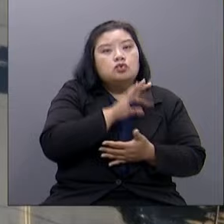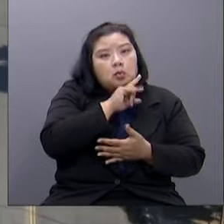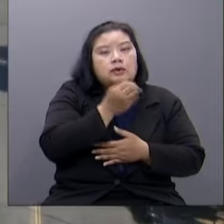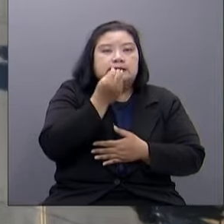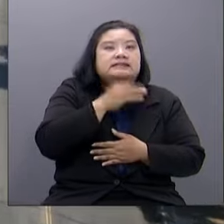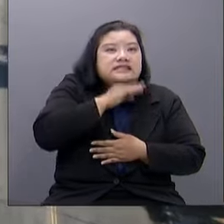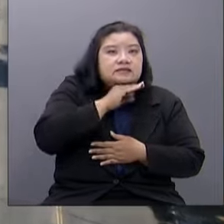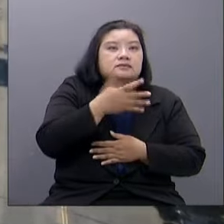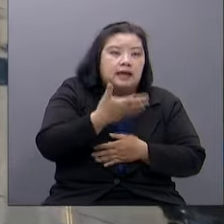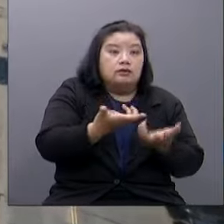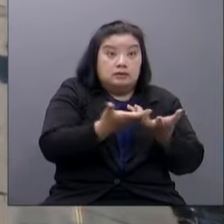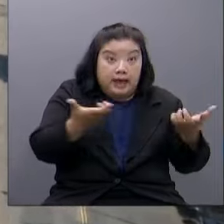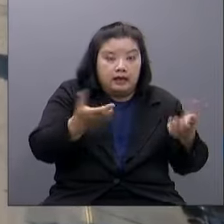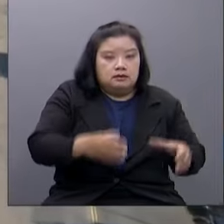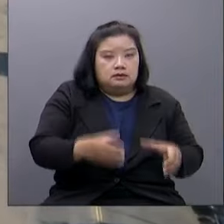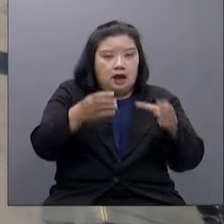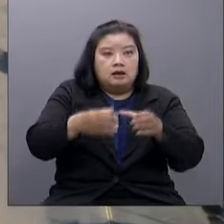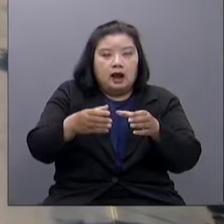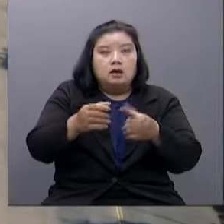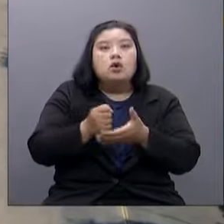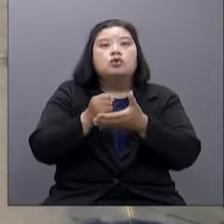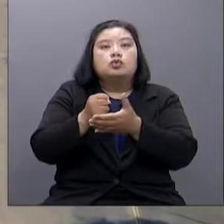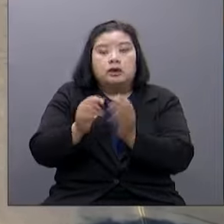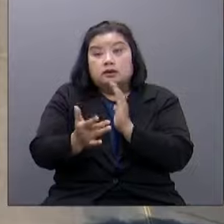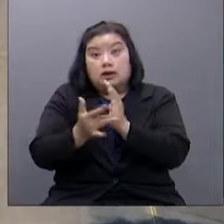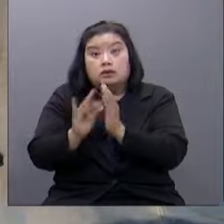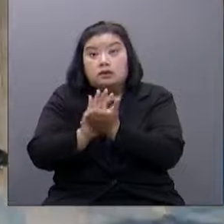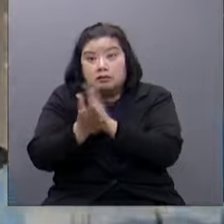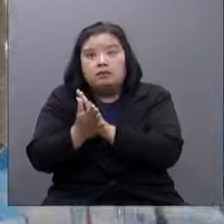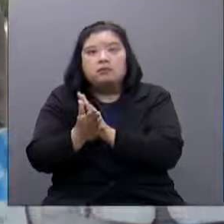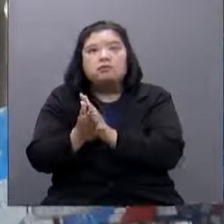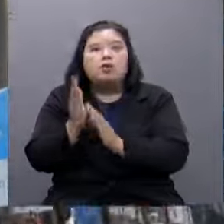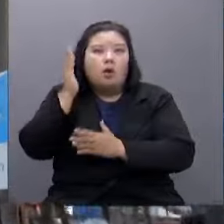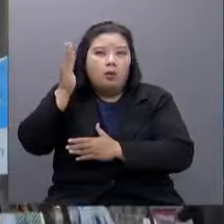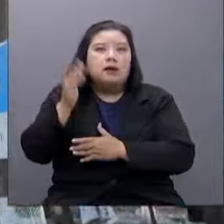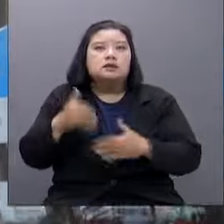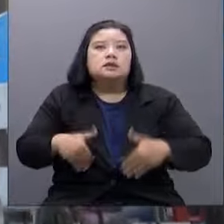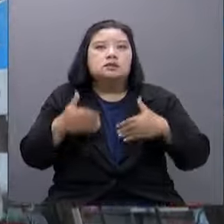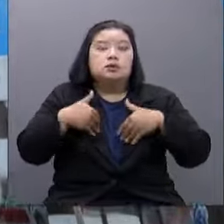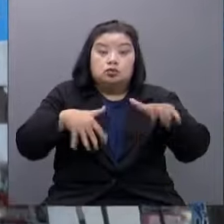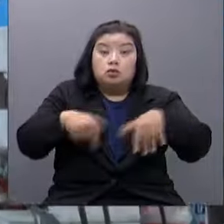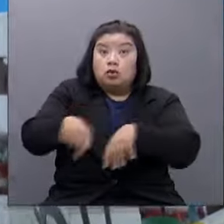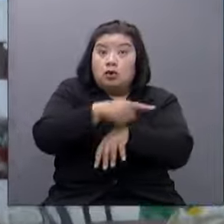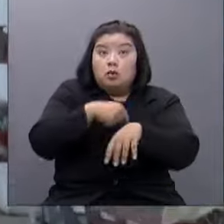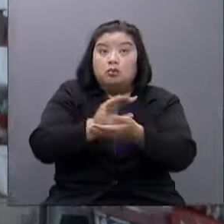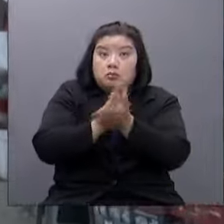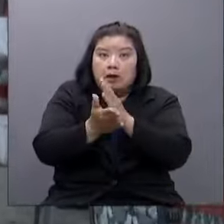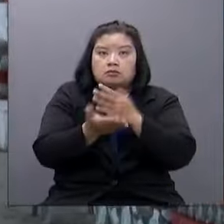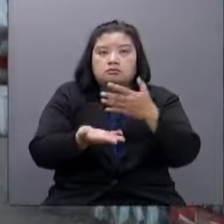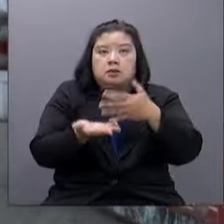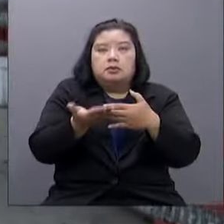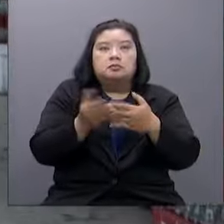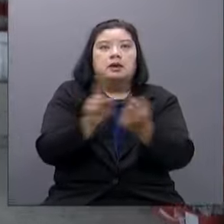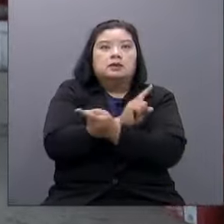ขยะมันก็จะเป็นการยกระดับของเมืองของเทศบาลเรานะคะว่าให้ไปสู่การเป็นสังคมคาร์บอนต่ำหรือว่